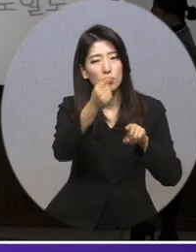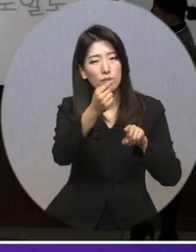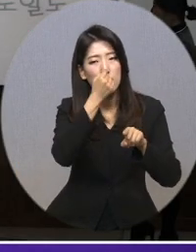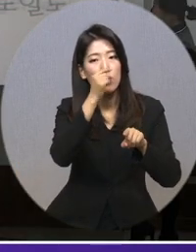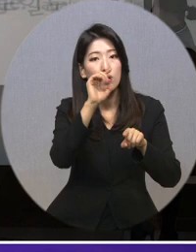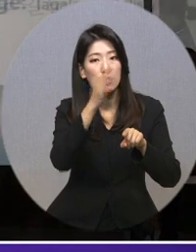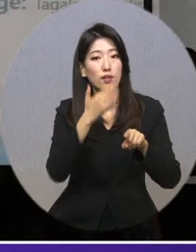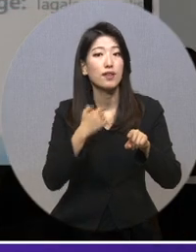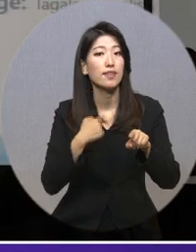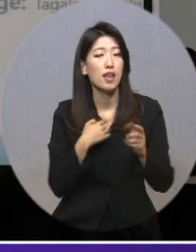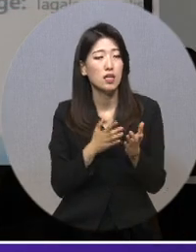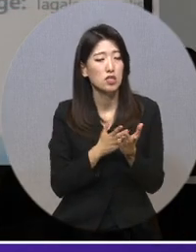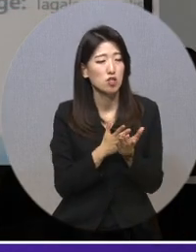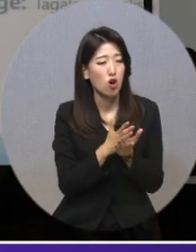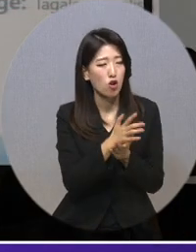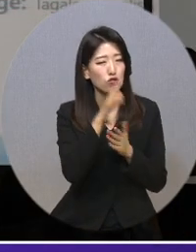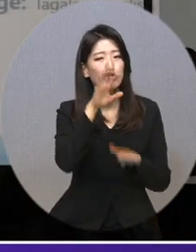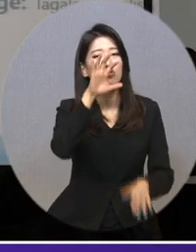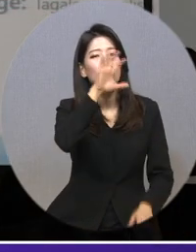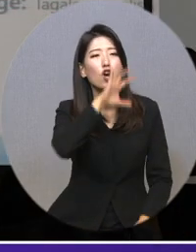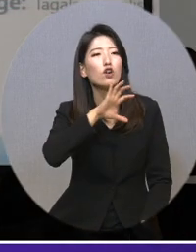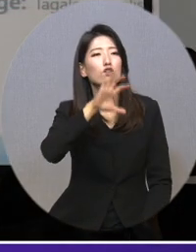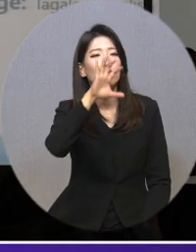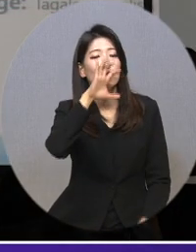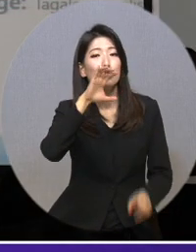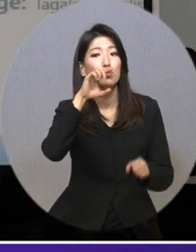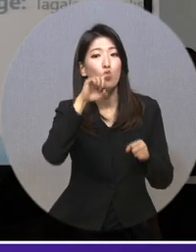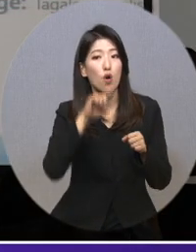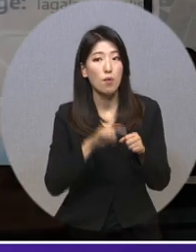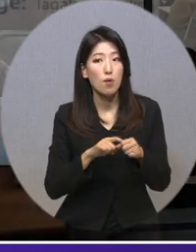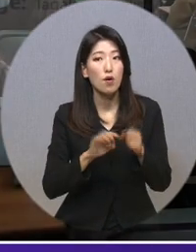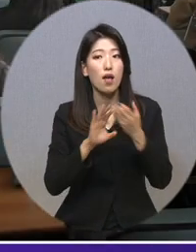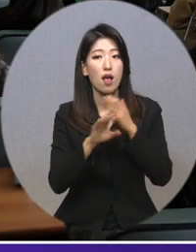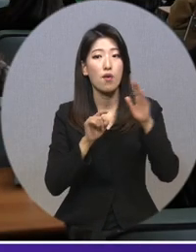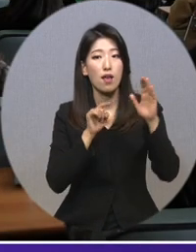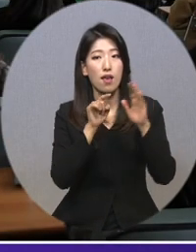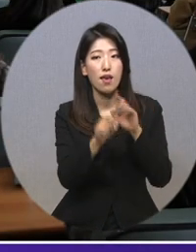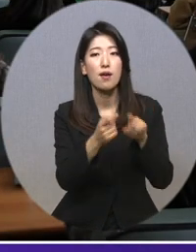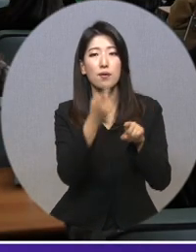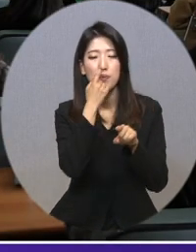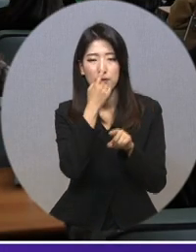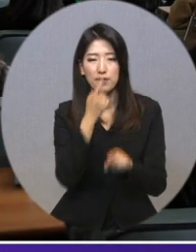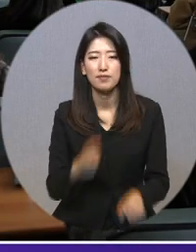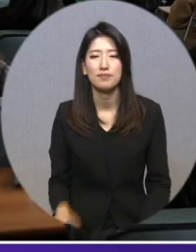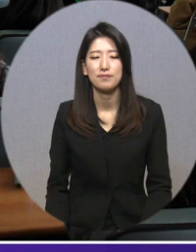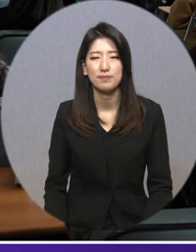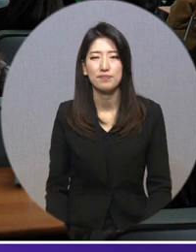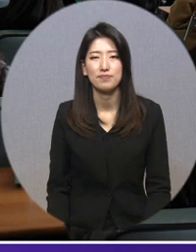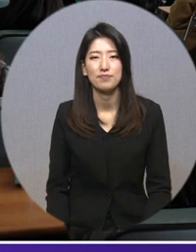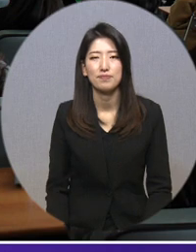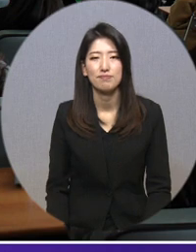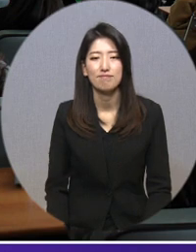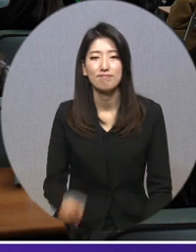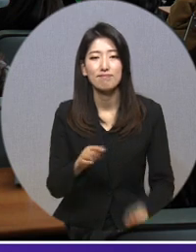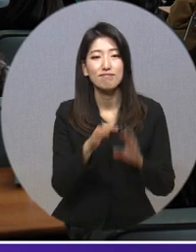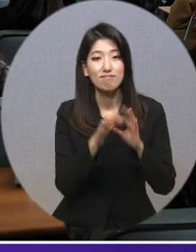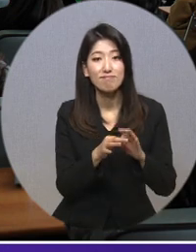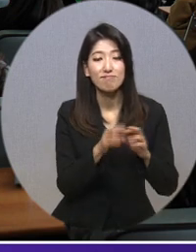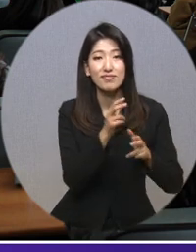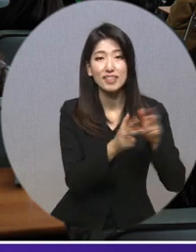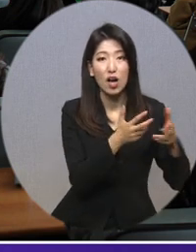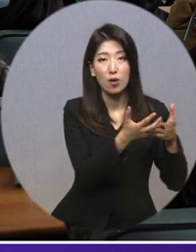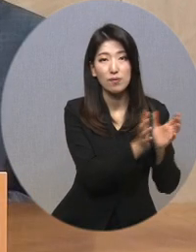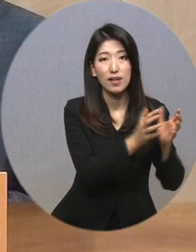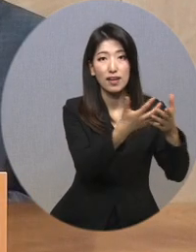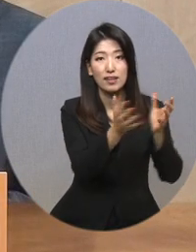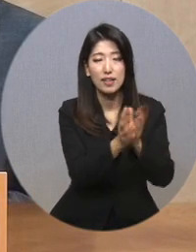전공을 연수하는 전공 연수 쪽에 네네. 해외 연수도 하고요. 이런 것들은 저희 각종 사업단에서 지원되는 사업비들이